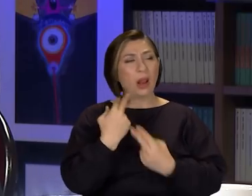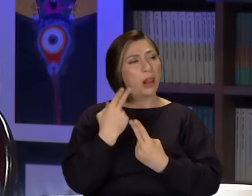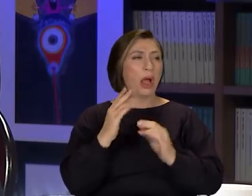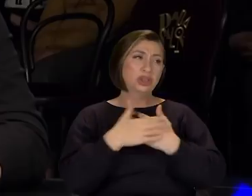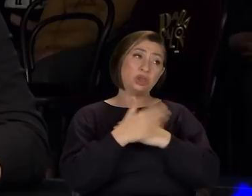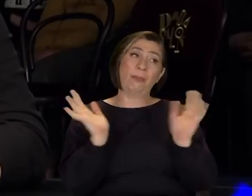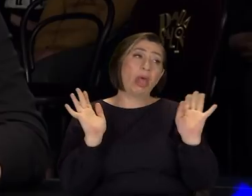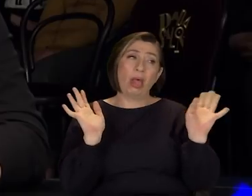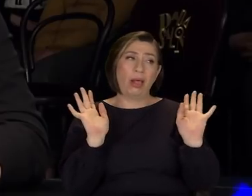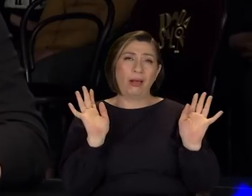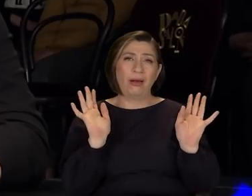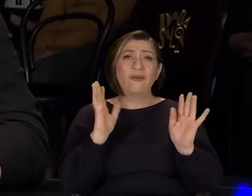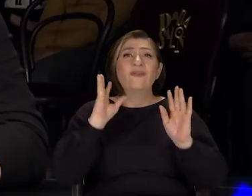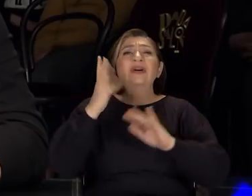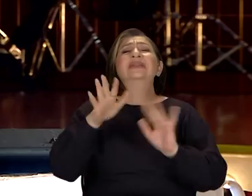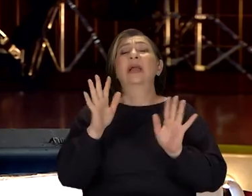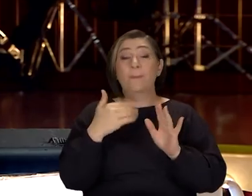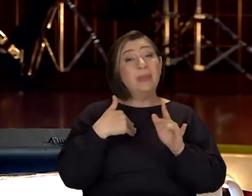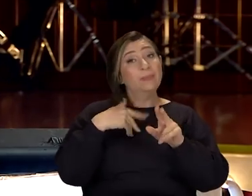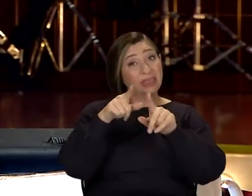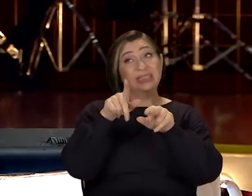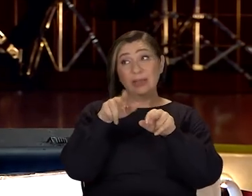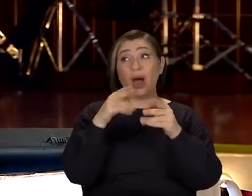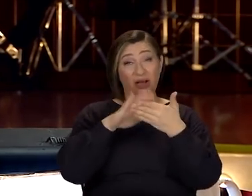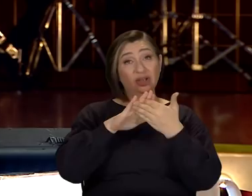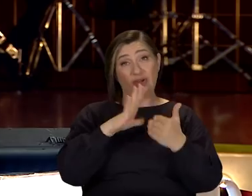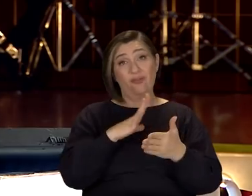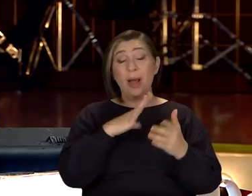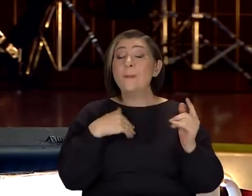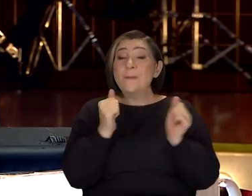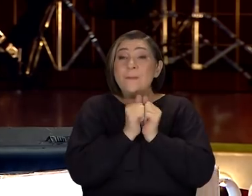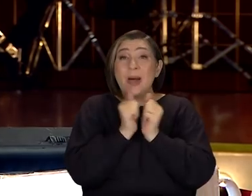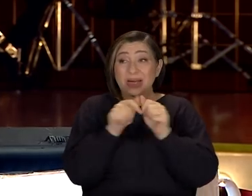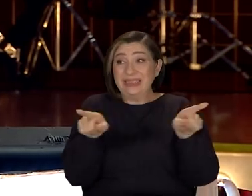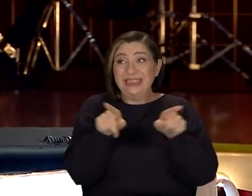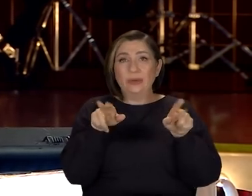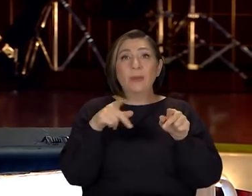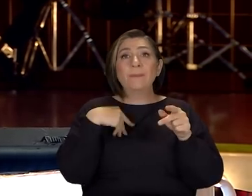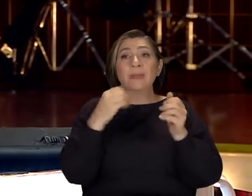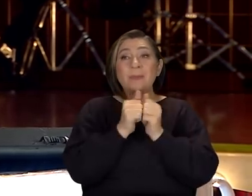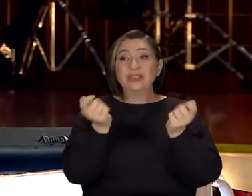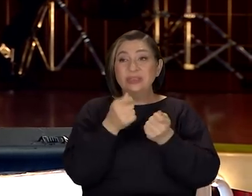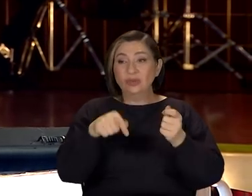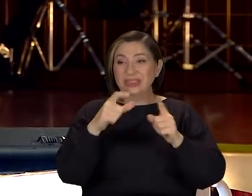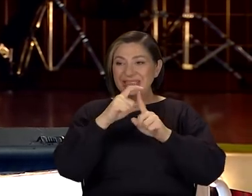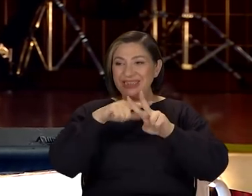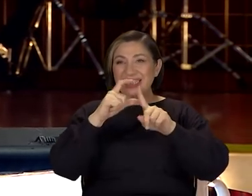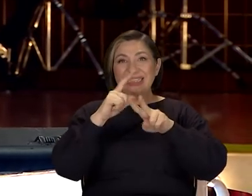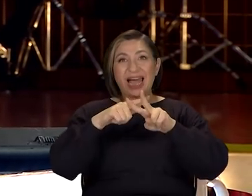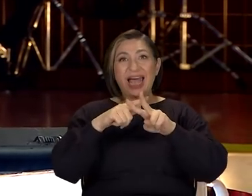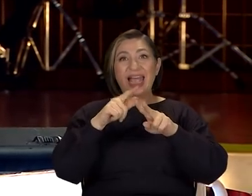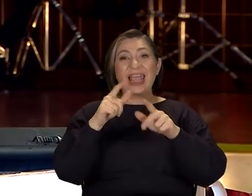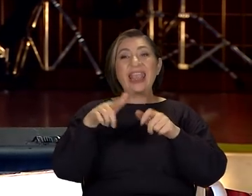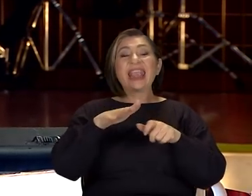akşamlar. Evet, evet. Daha ben fazla de, değil yani. Benim de öyle arkadaşlarım var. Beraber çalıştığım bu dadaların da